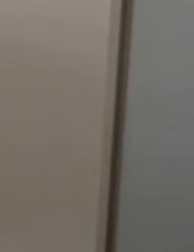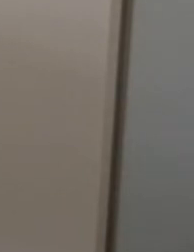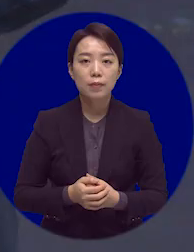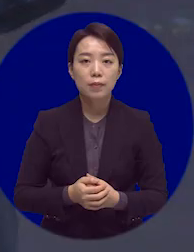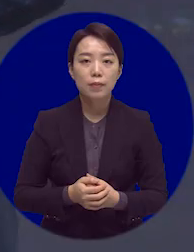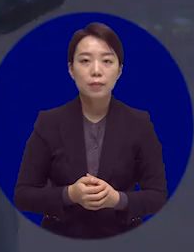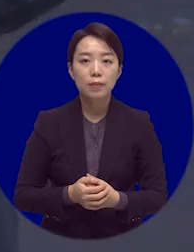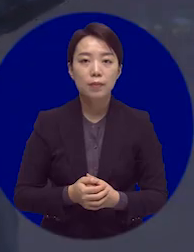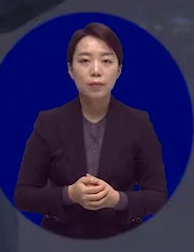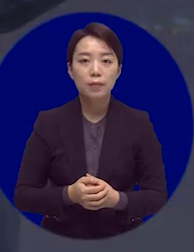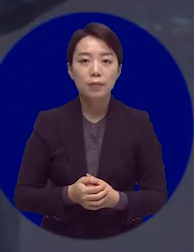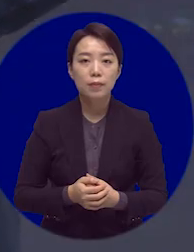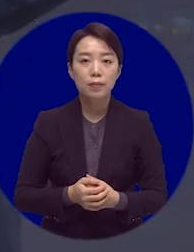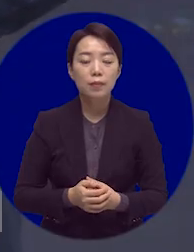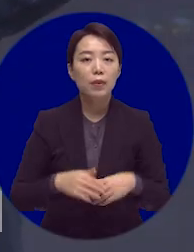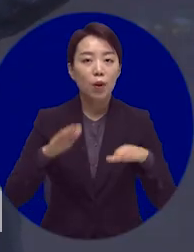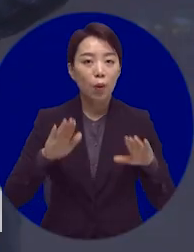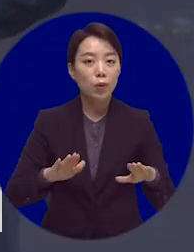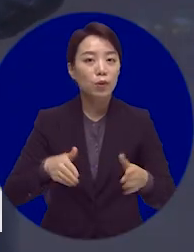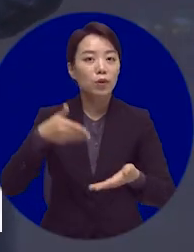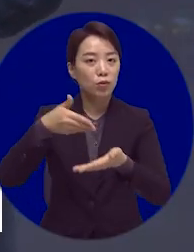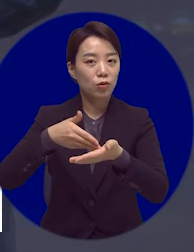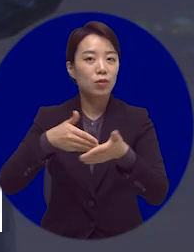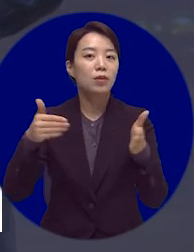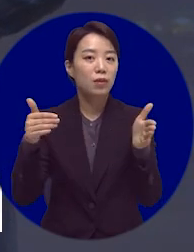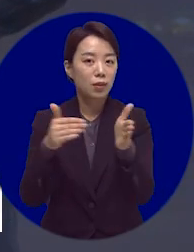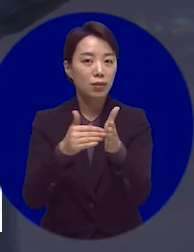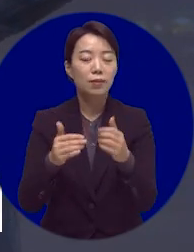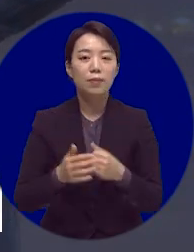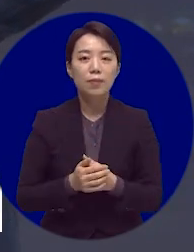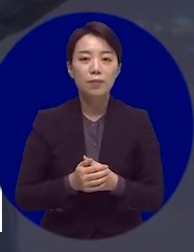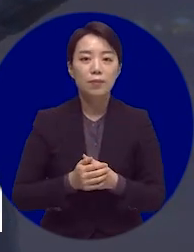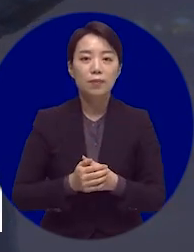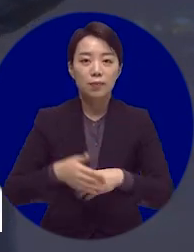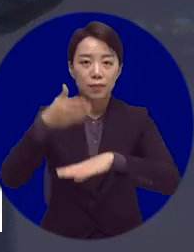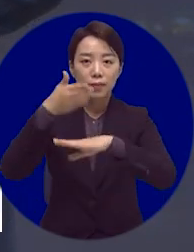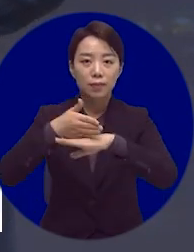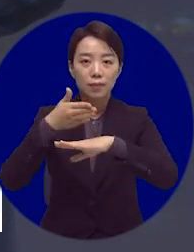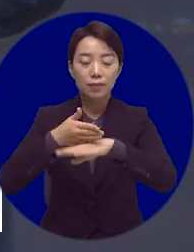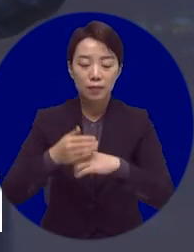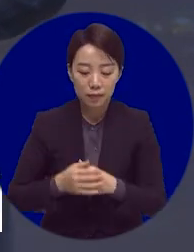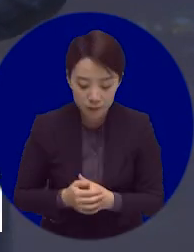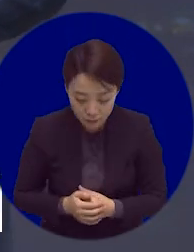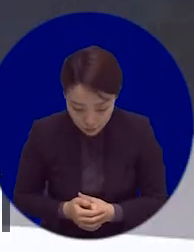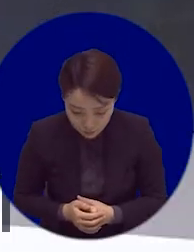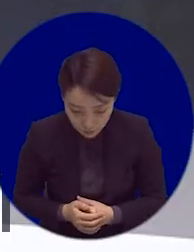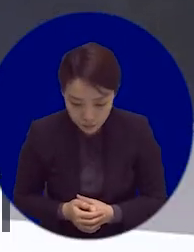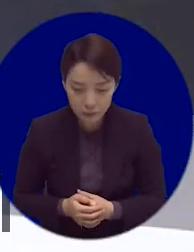오늘 ETV 뉴스는 여기까지입니다. 시청해주신 여러분 고맙습니다.